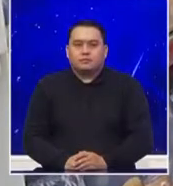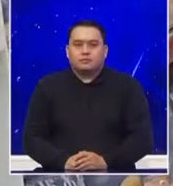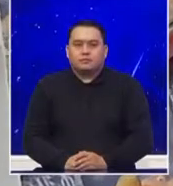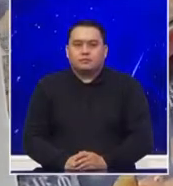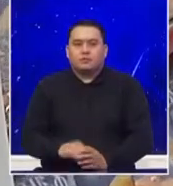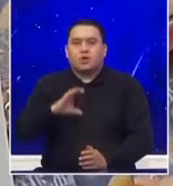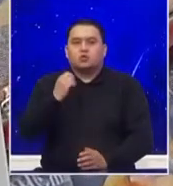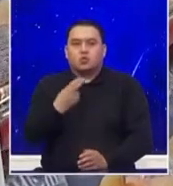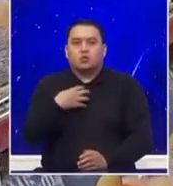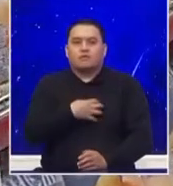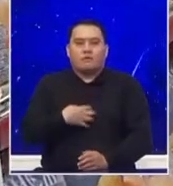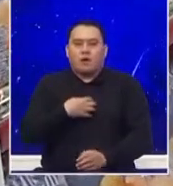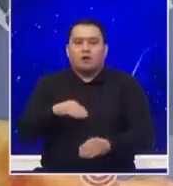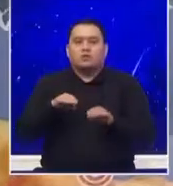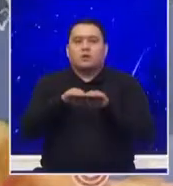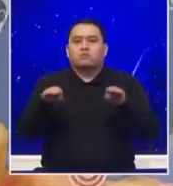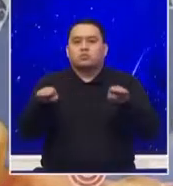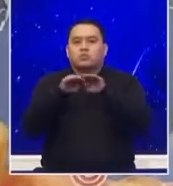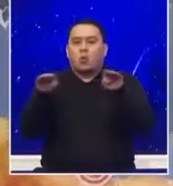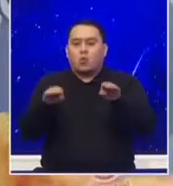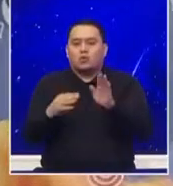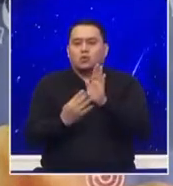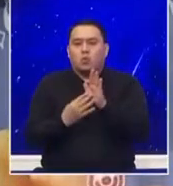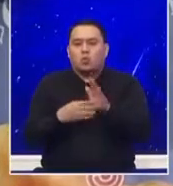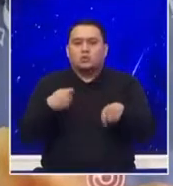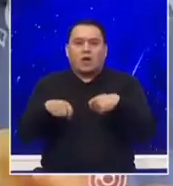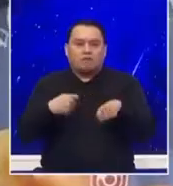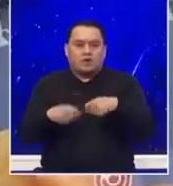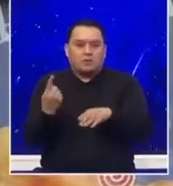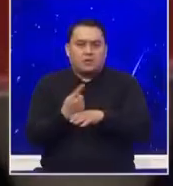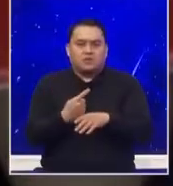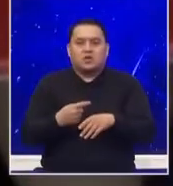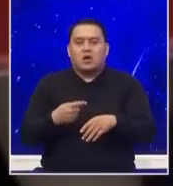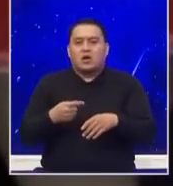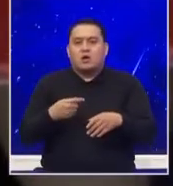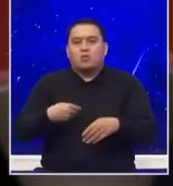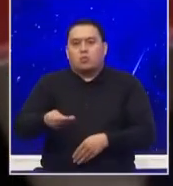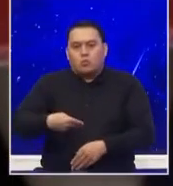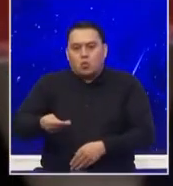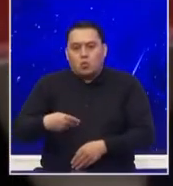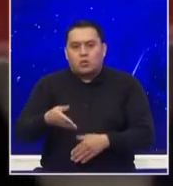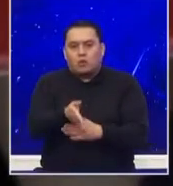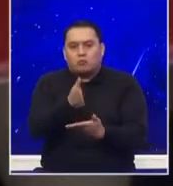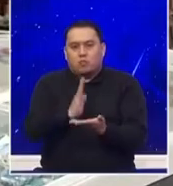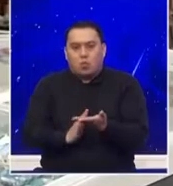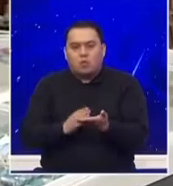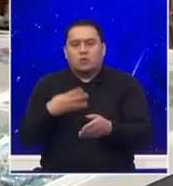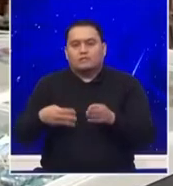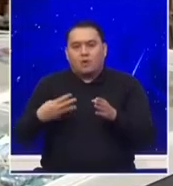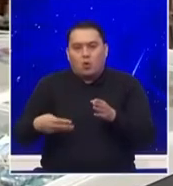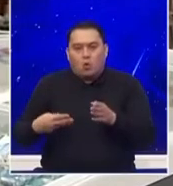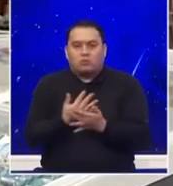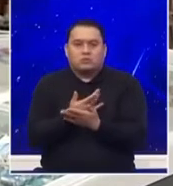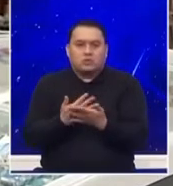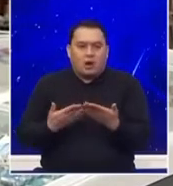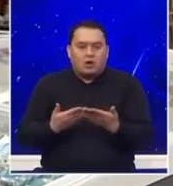Ал әлеуметтік маңызы бар сөрелерге негізгі деген 9 тауар қойылған. Олар бірінші сорты бидай оны, бөлке нан, өлшеніп сататын макарон, қара құмық